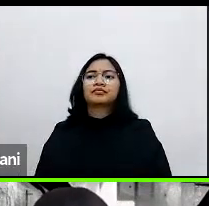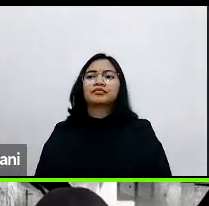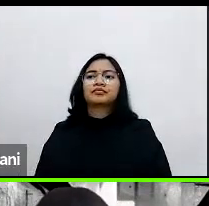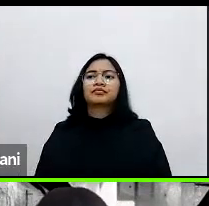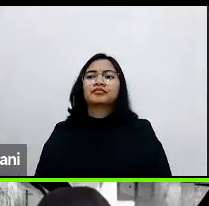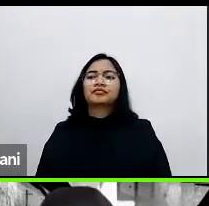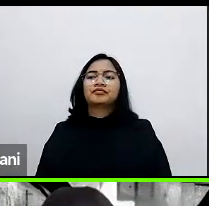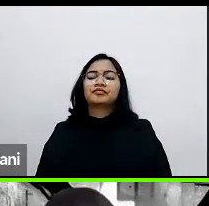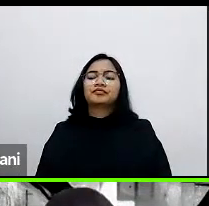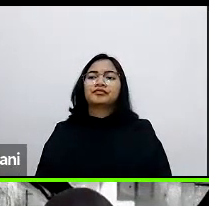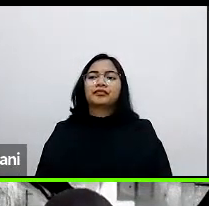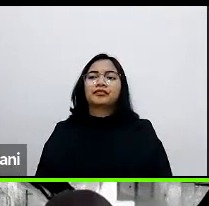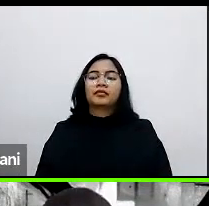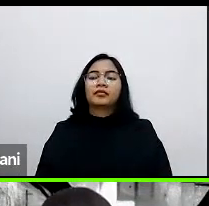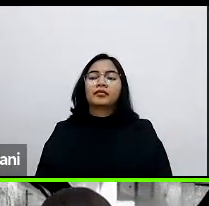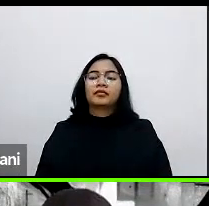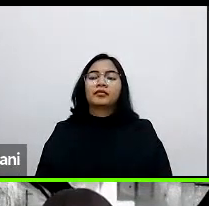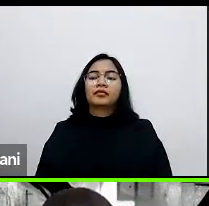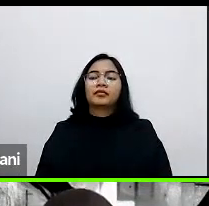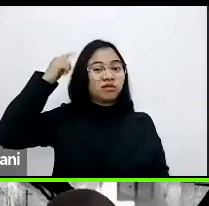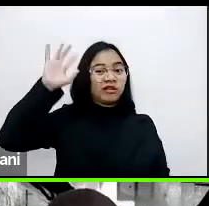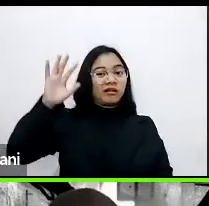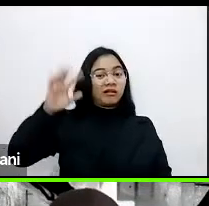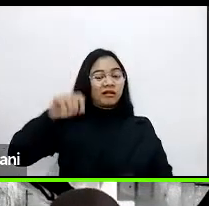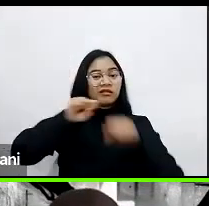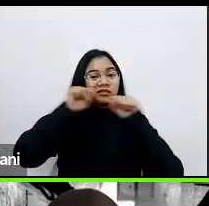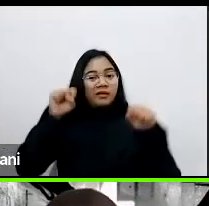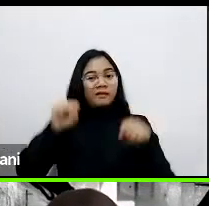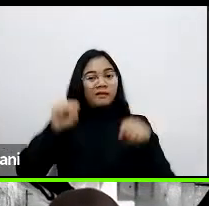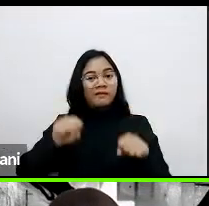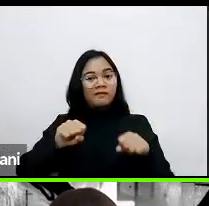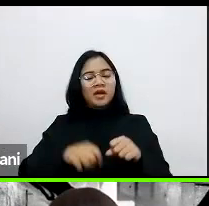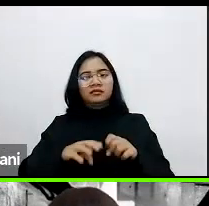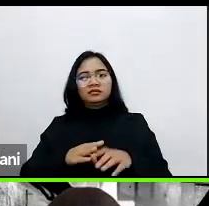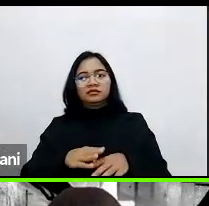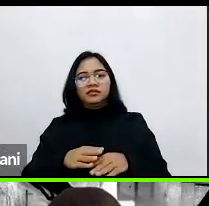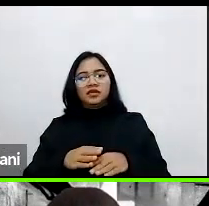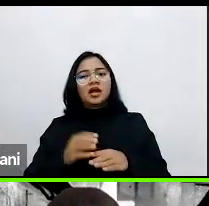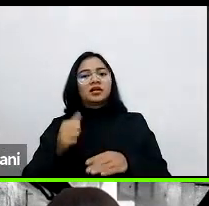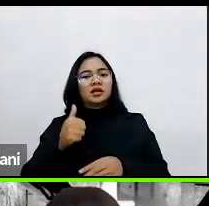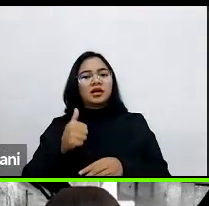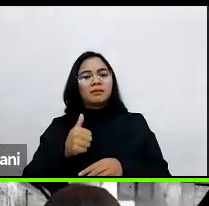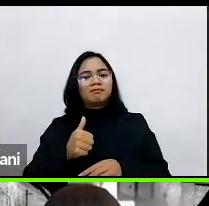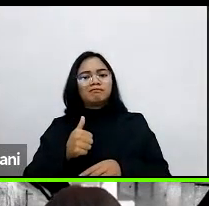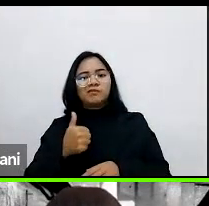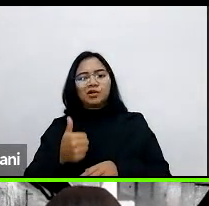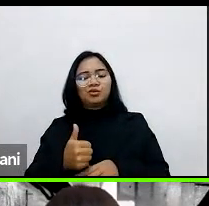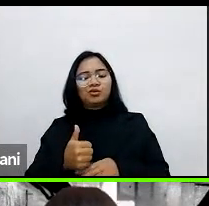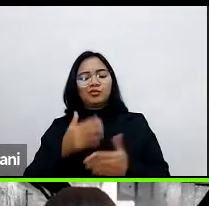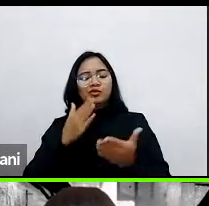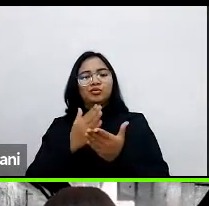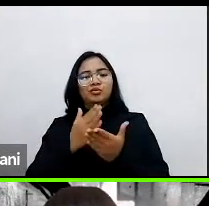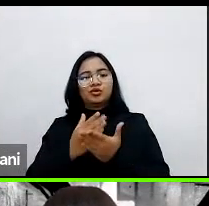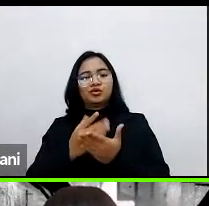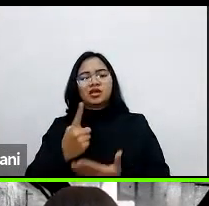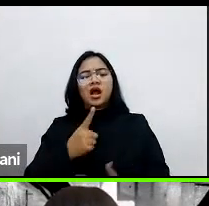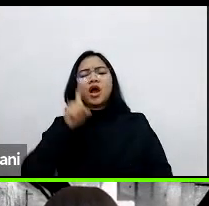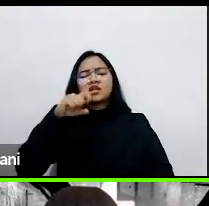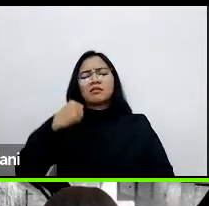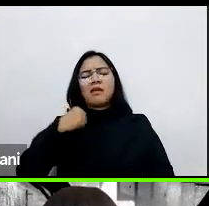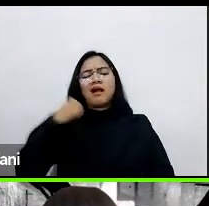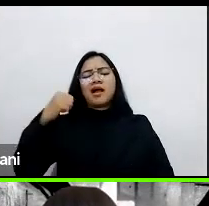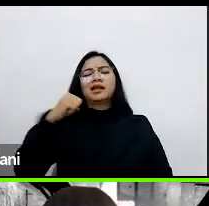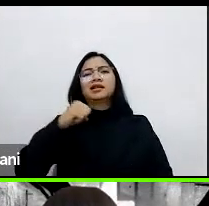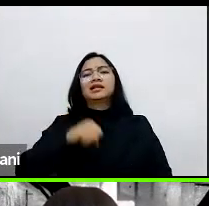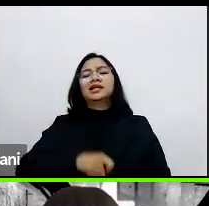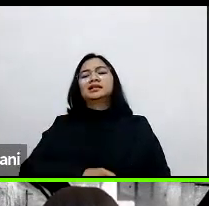konseptualisasi ini. Saya pikir penting banget untuk meretas sekat-sekat disiplin. Kita harus bersemangat interdisiplin. Kemudian